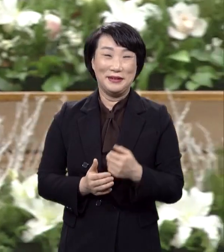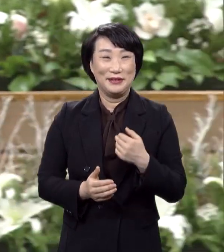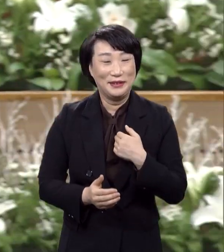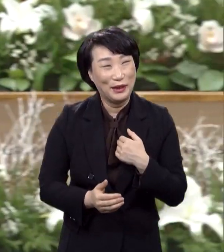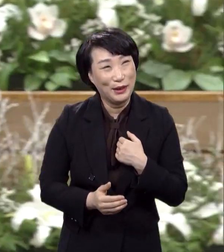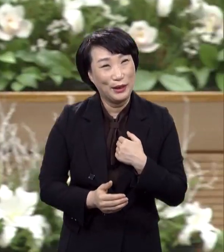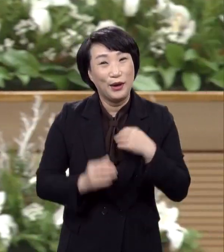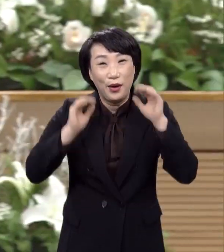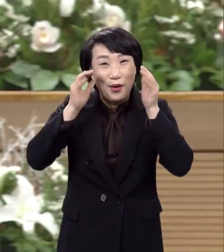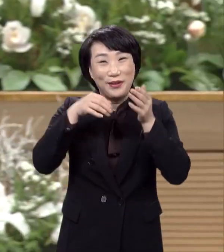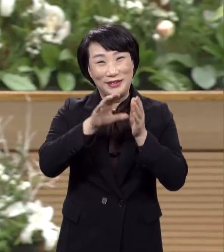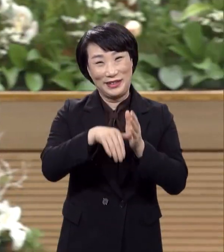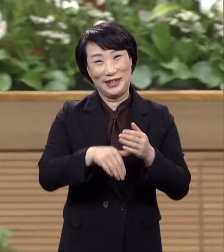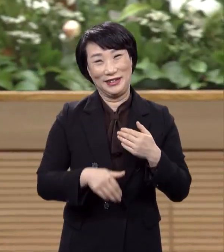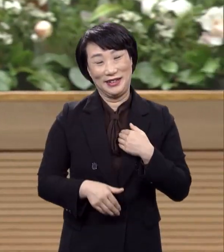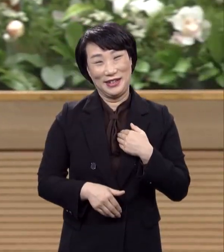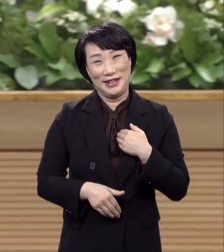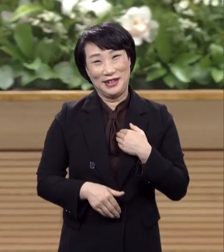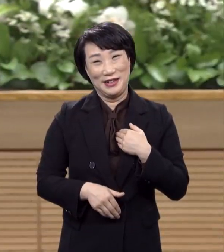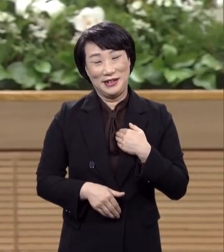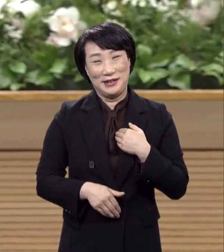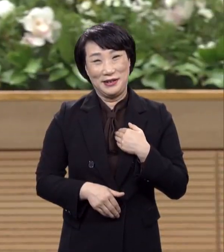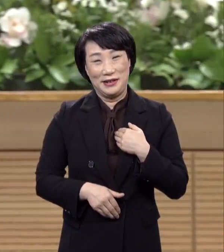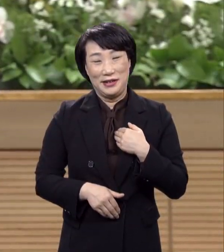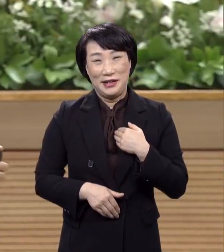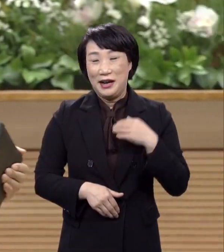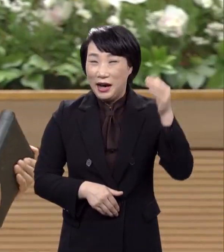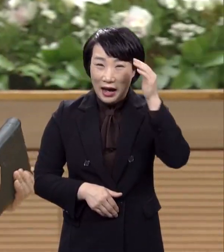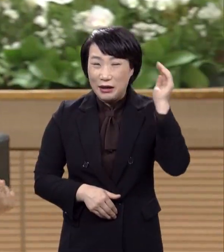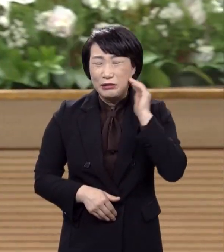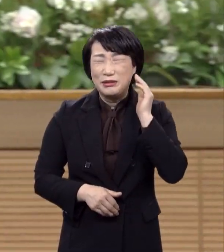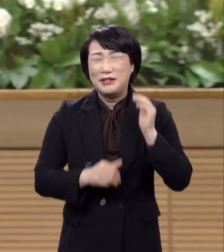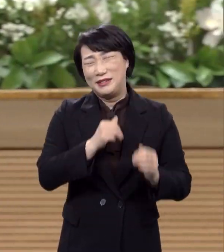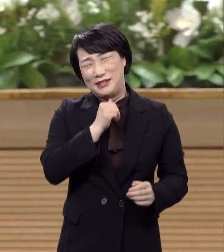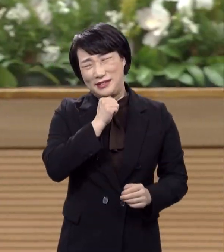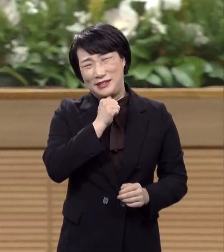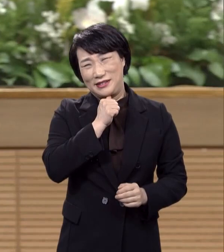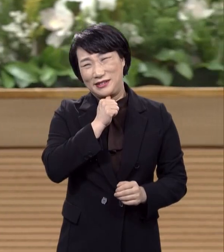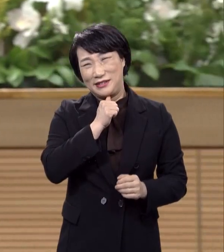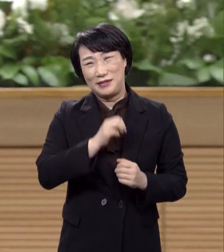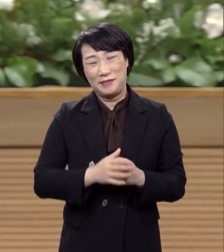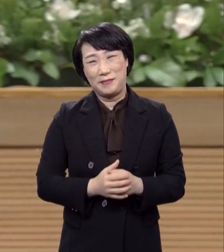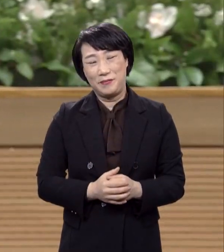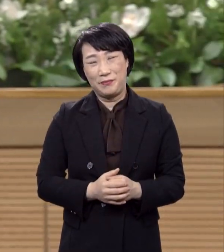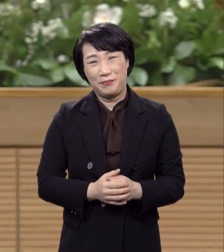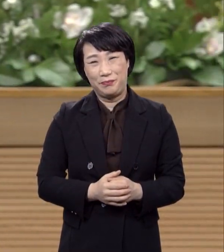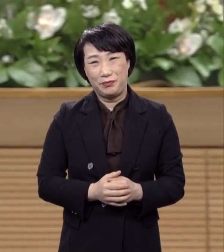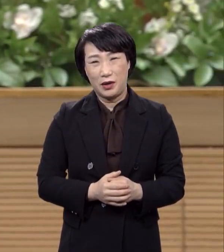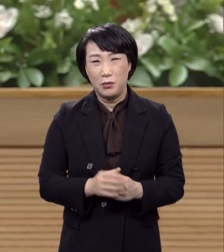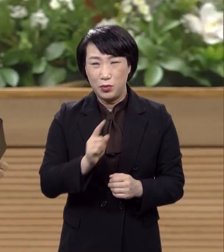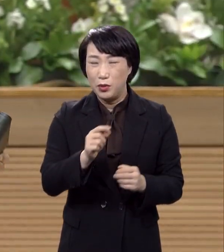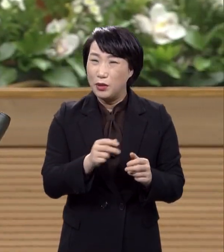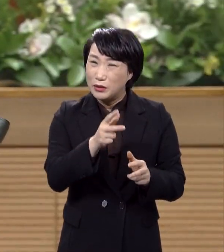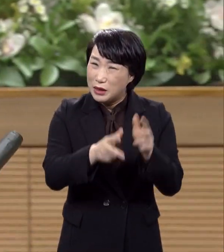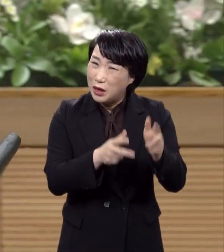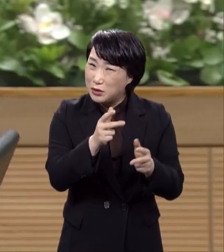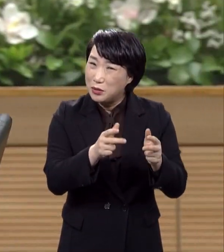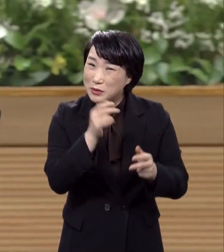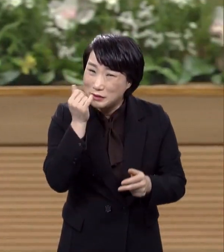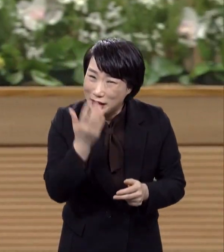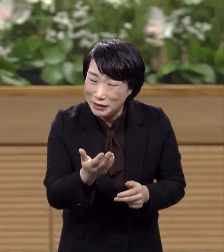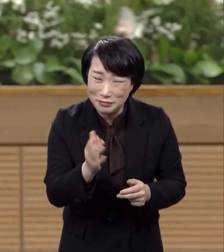저는 제가 어렸을 때 우리나라가 가난했지요. 무슨 산업이